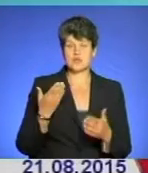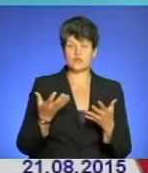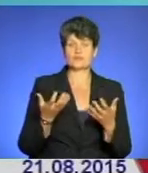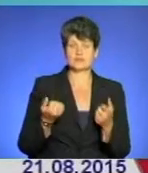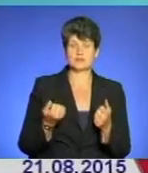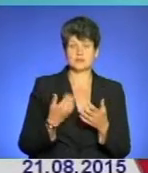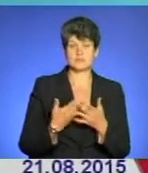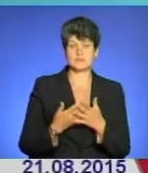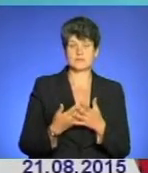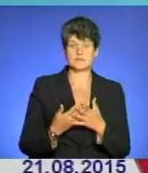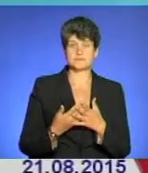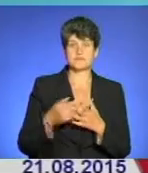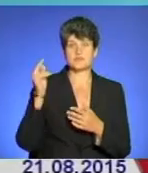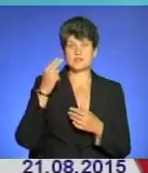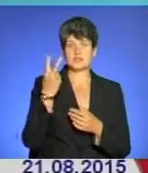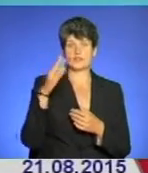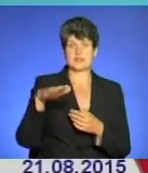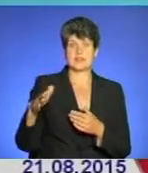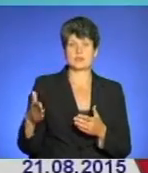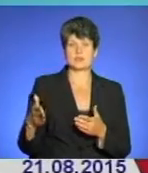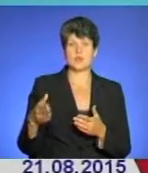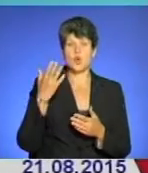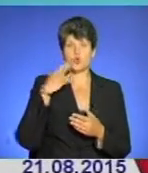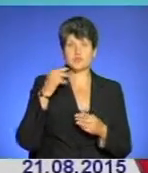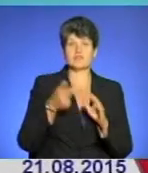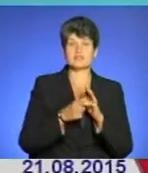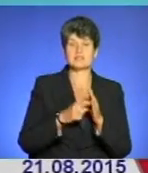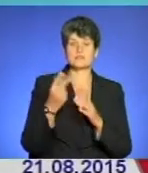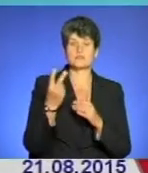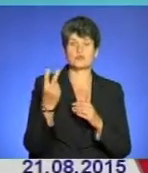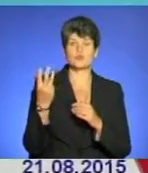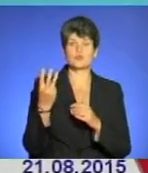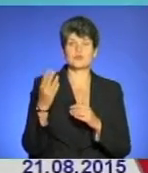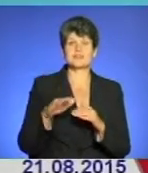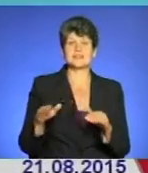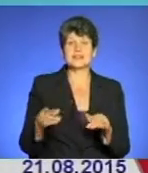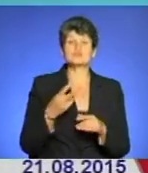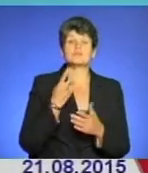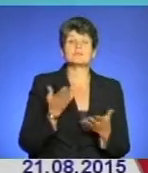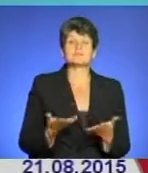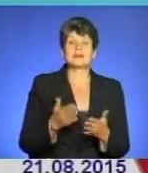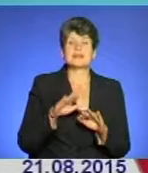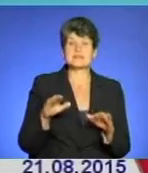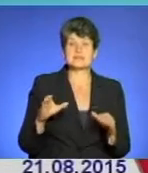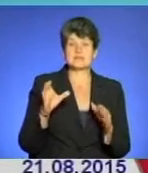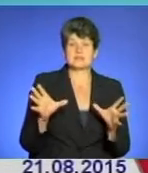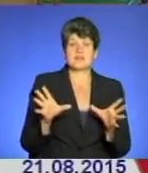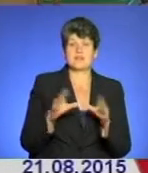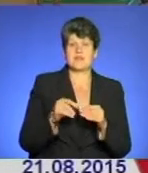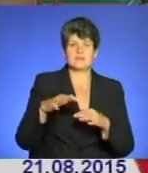взяти, наприклад, навчається двоє дітей. Коли в класі двоє-троє дітей, що ми бачимо? Діти не